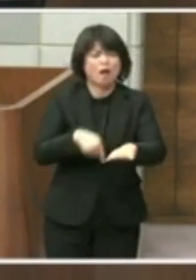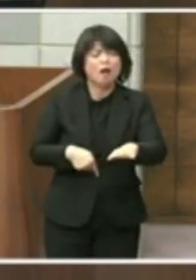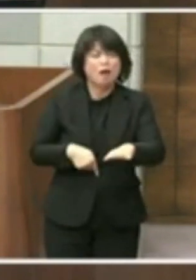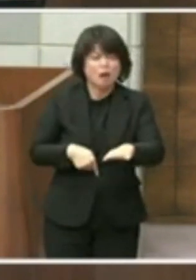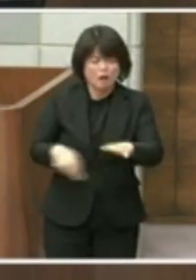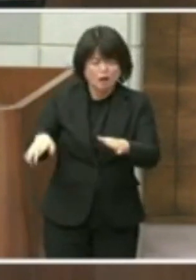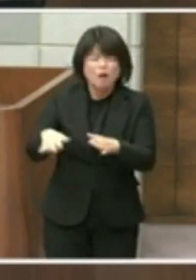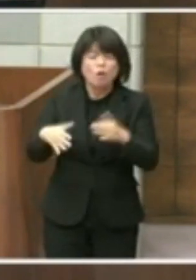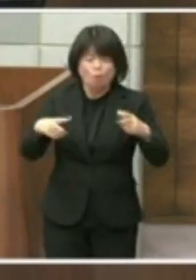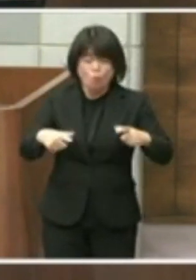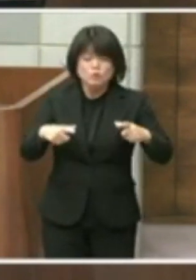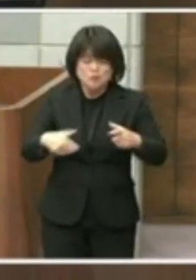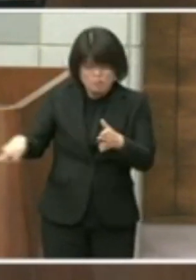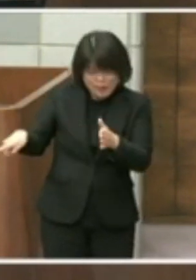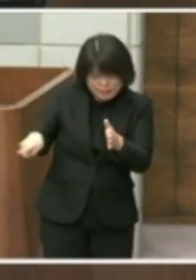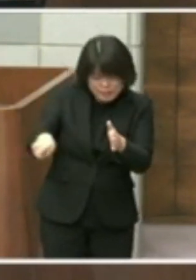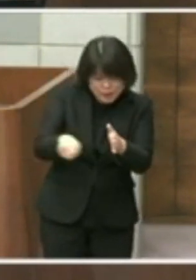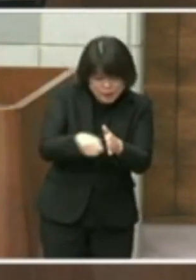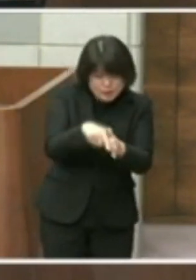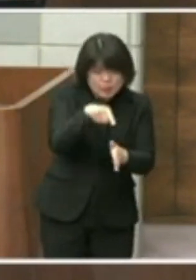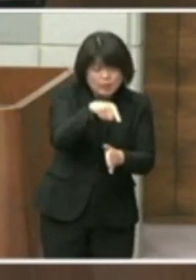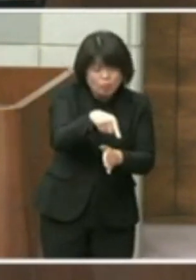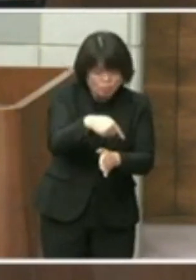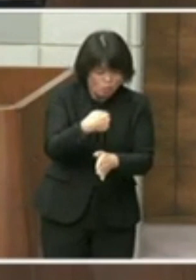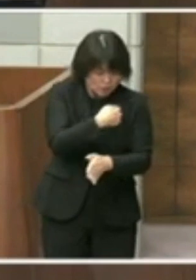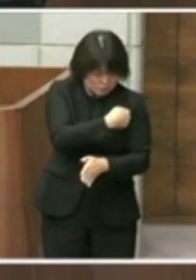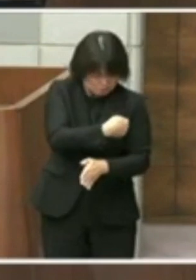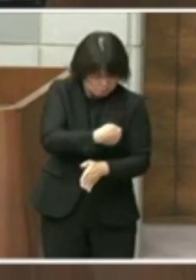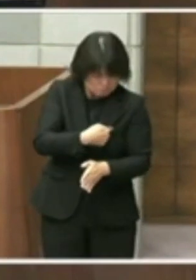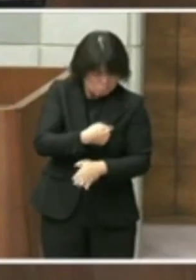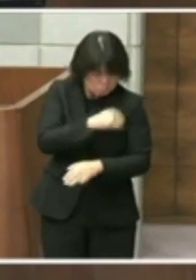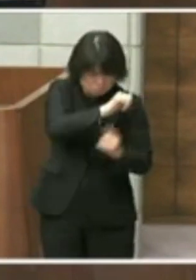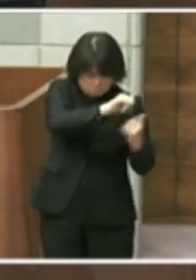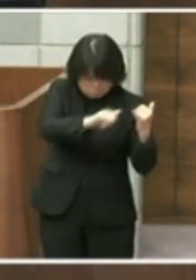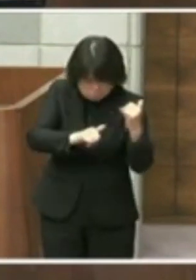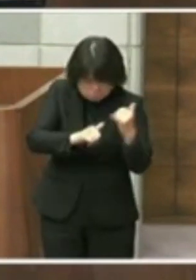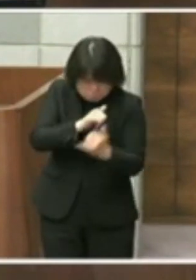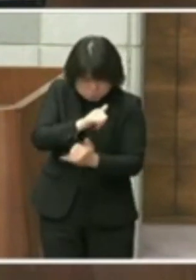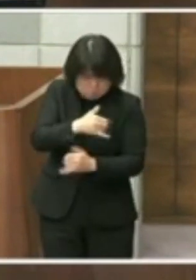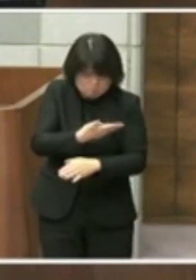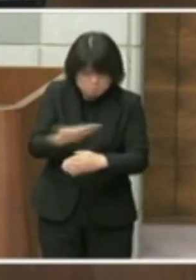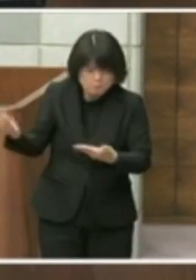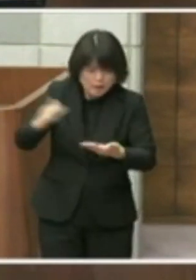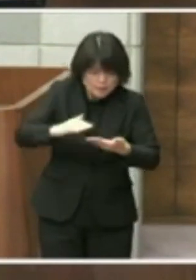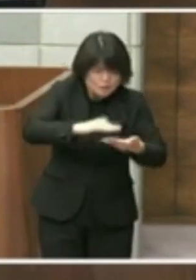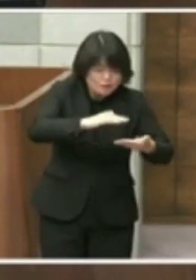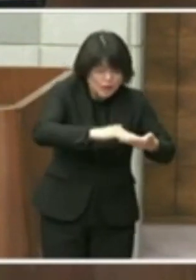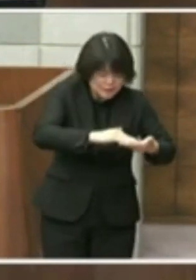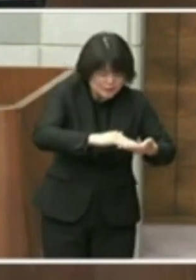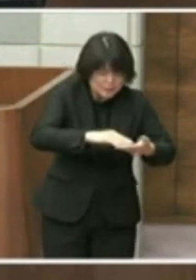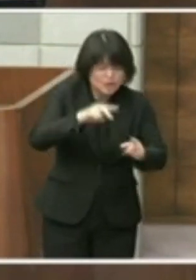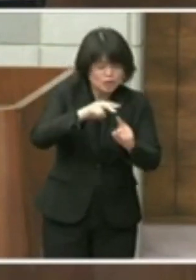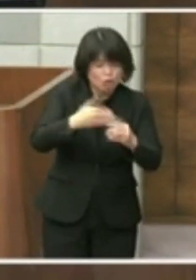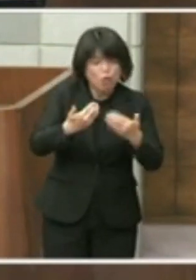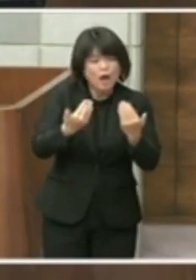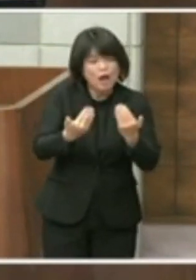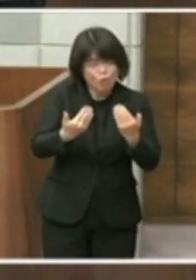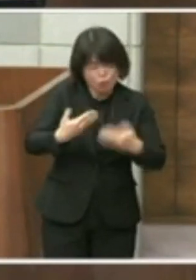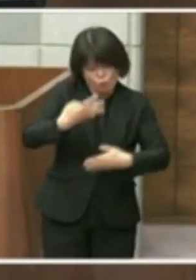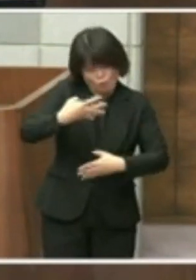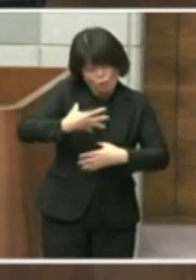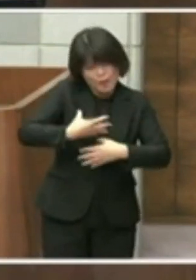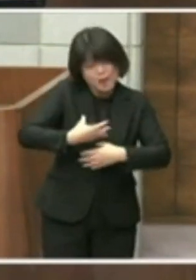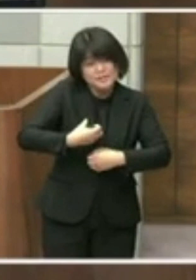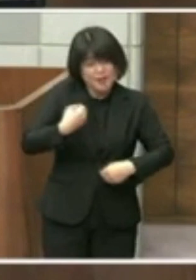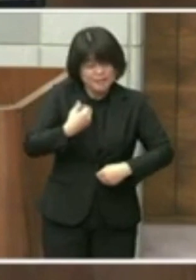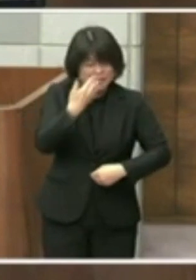年にわたり、その遺構が語り継がれ、小学4年生では地域の文化と歴史を知る